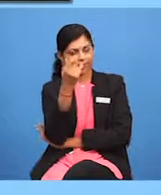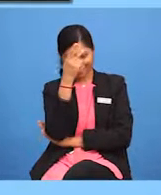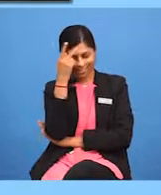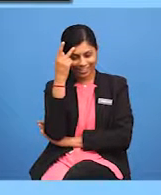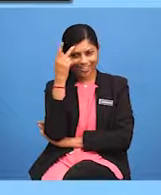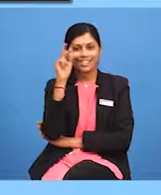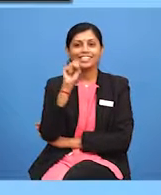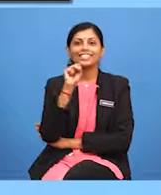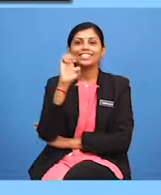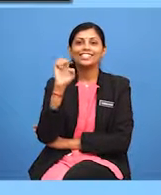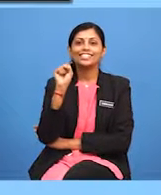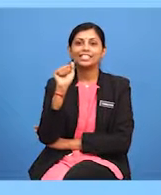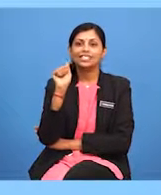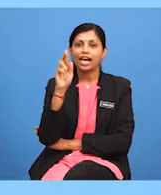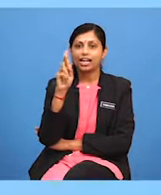adalah sifar.